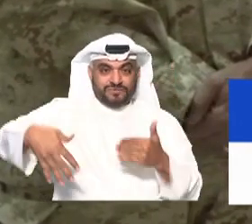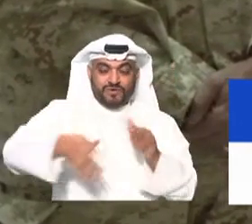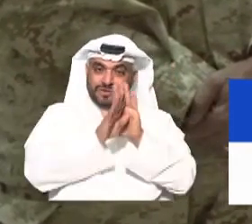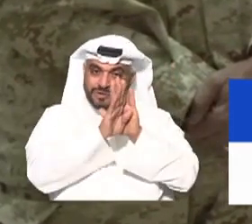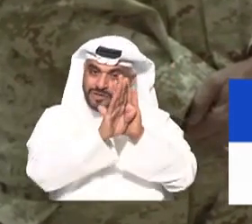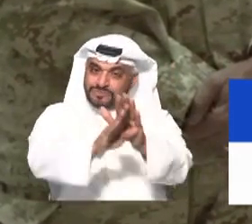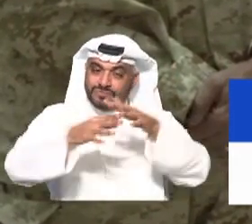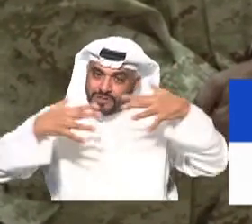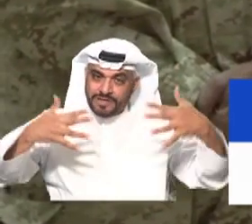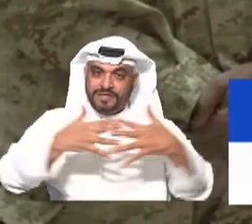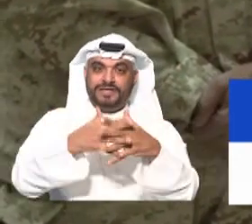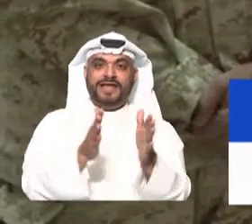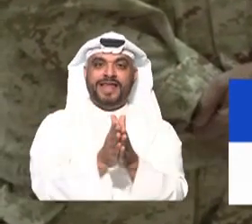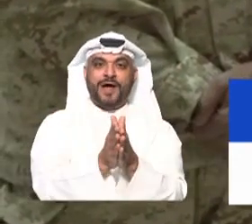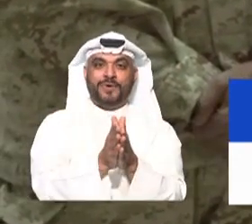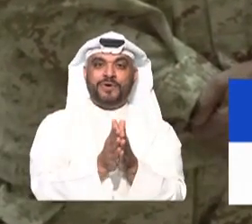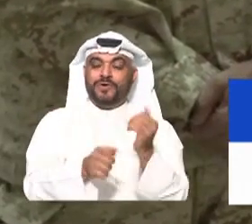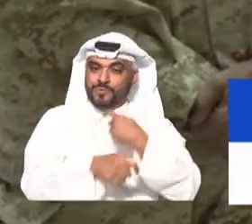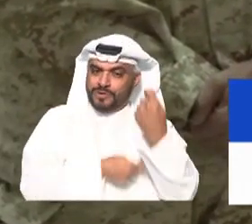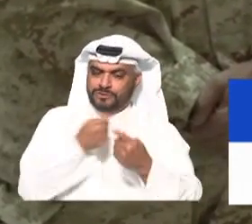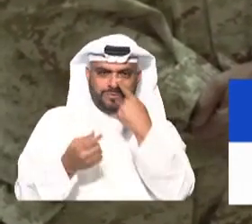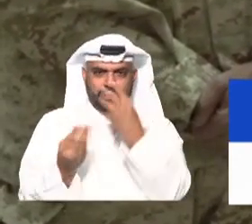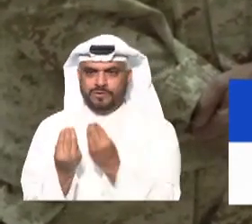يعاونونهم، يجهزون